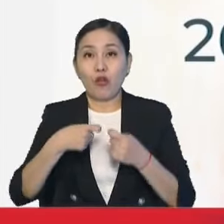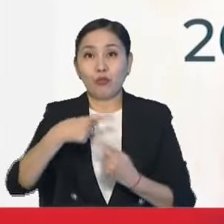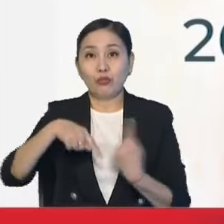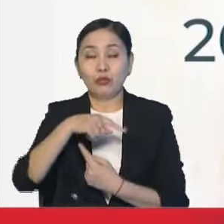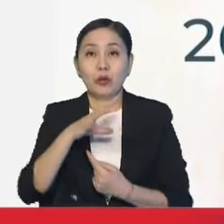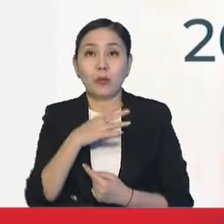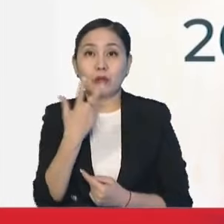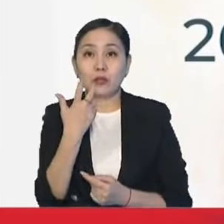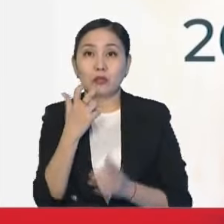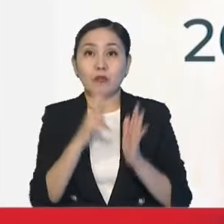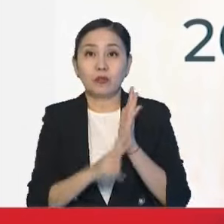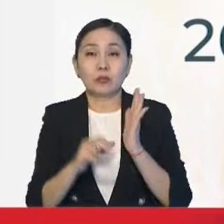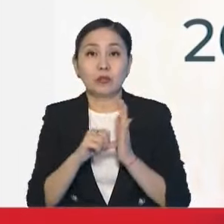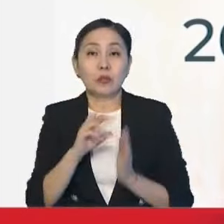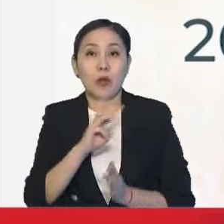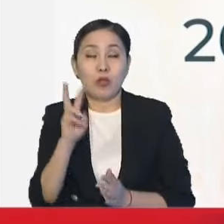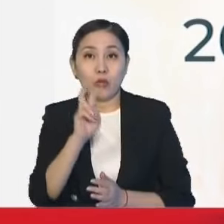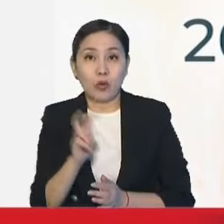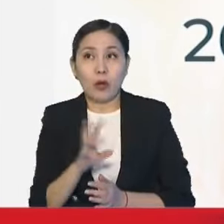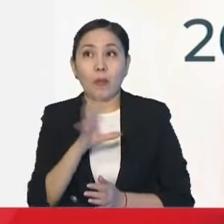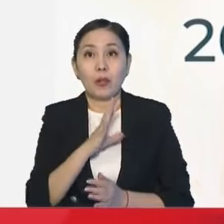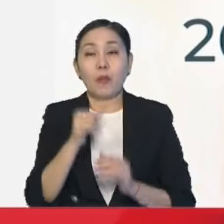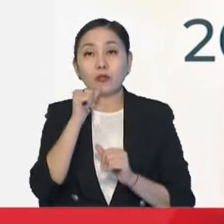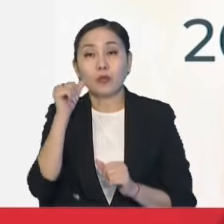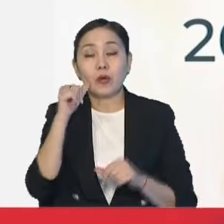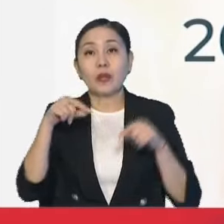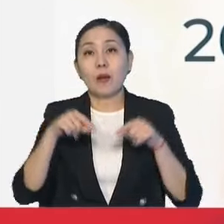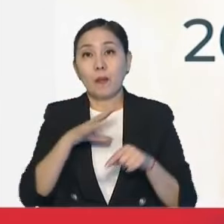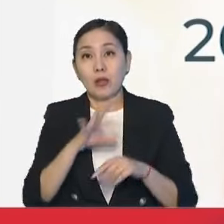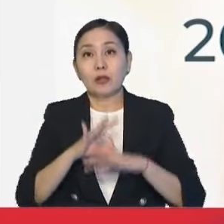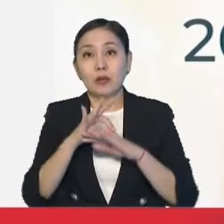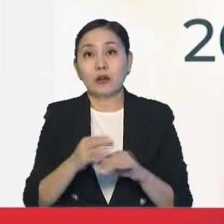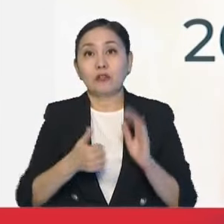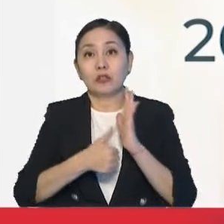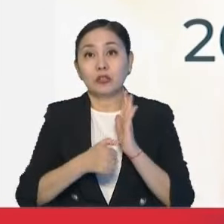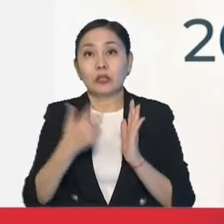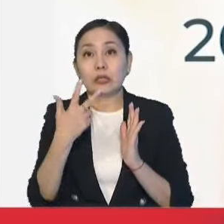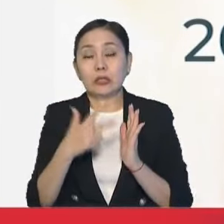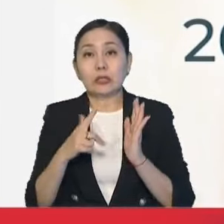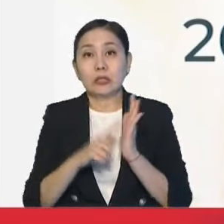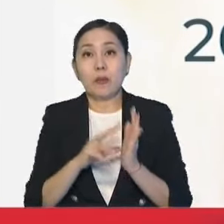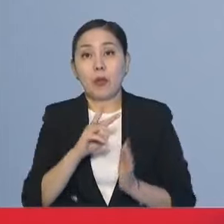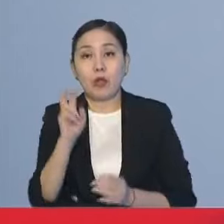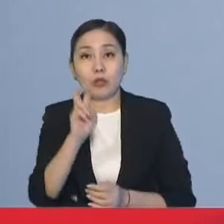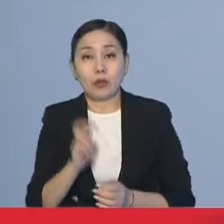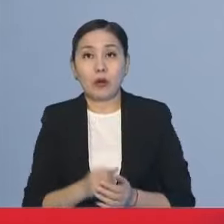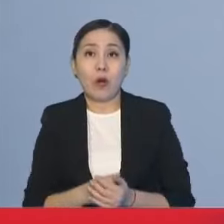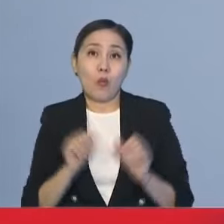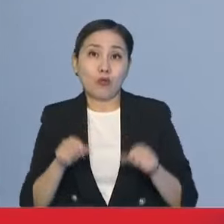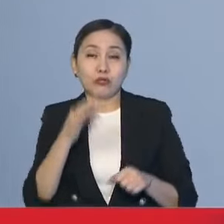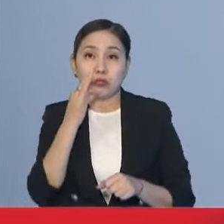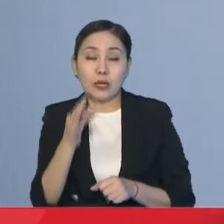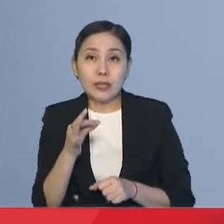около 386 миллионов долларов, то уже в прошлом году этот показатель достиг 637 миллионов долларов. Можно